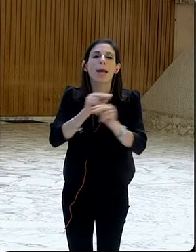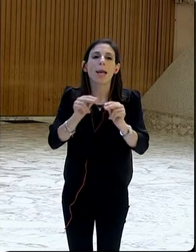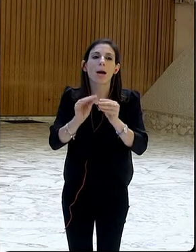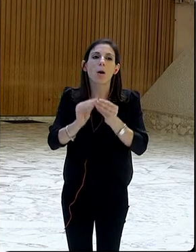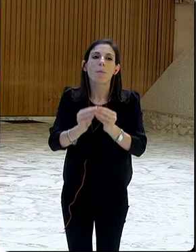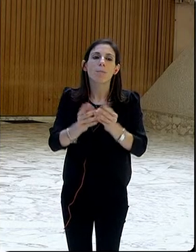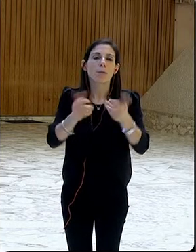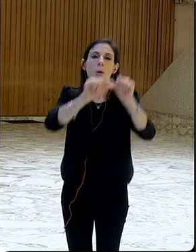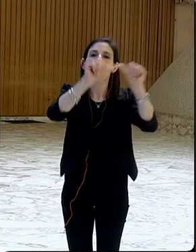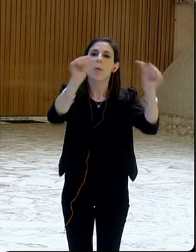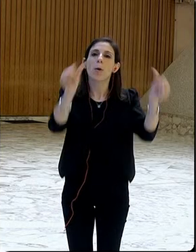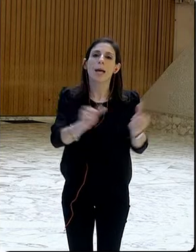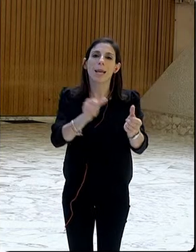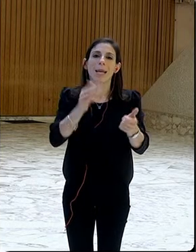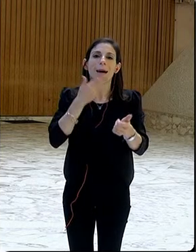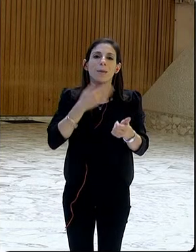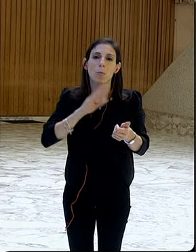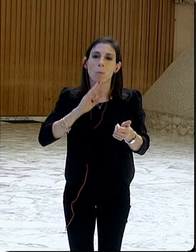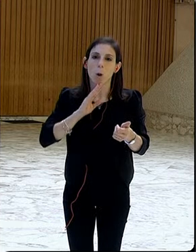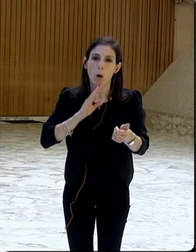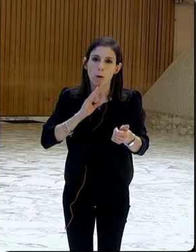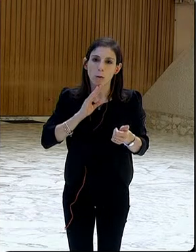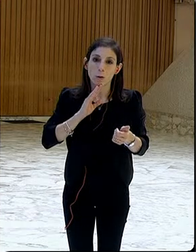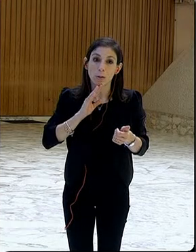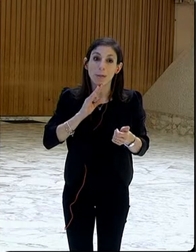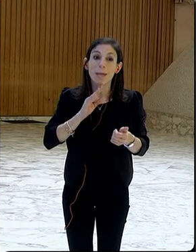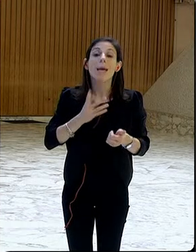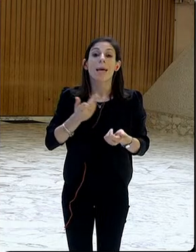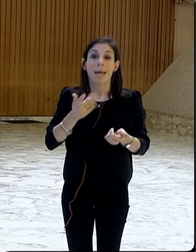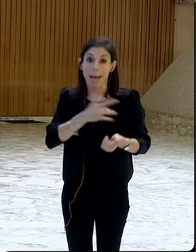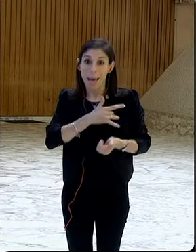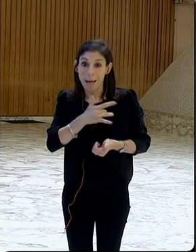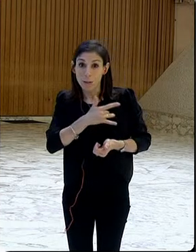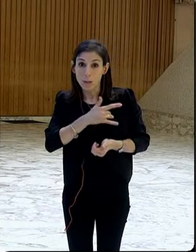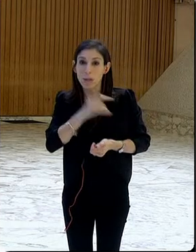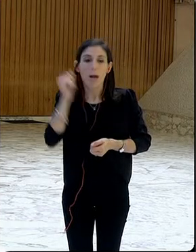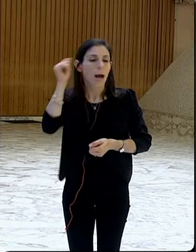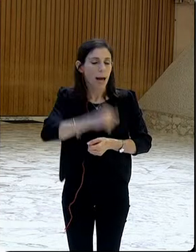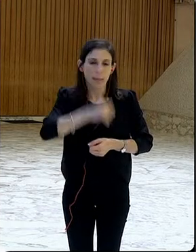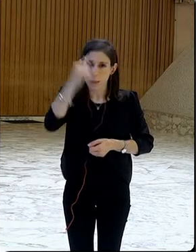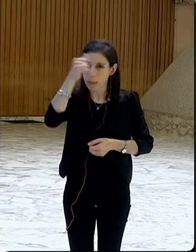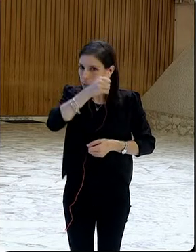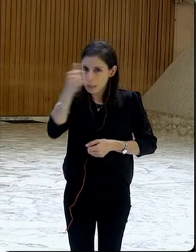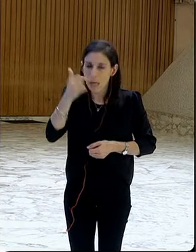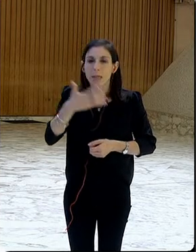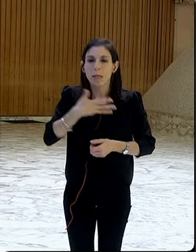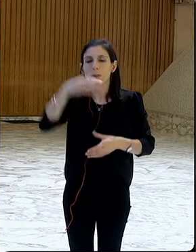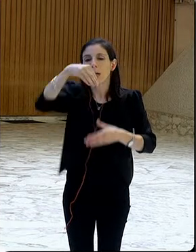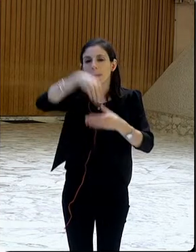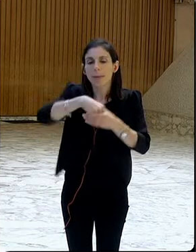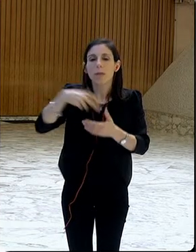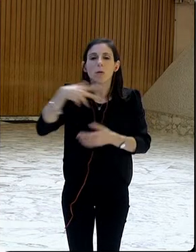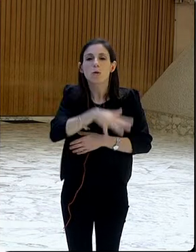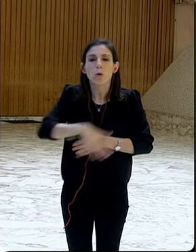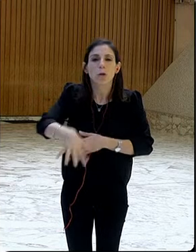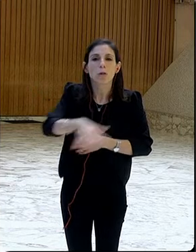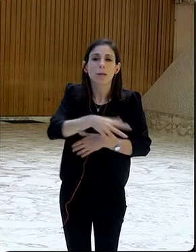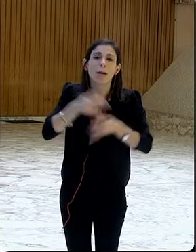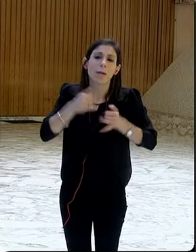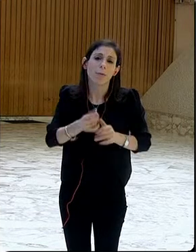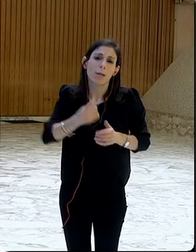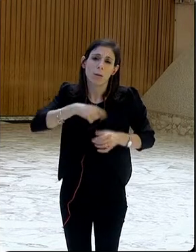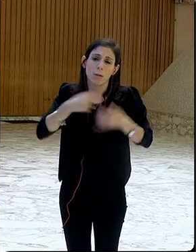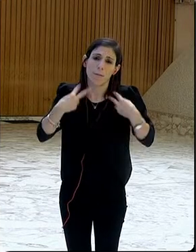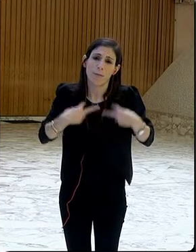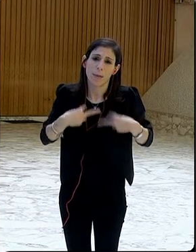et éthiques antichrétiens que portent les sociétés dans lesquelles ils vivent et malheureusement même les systèmes